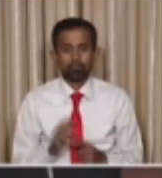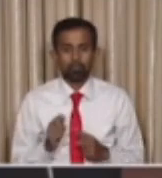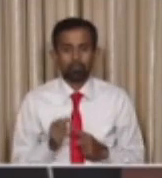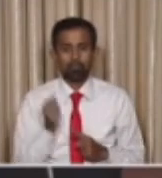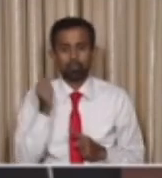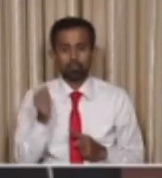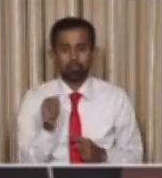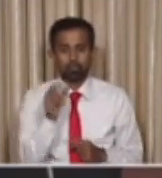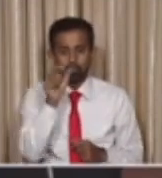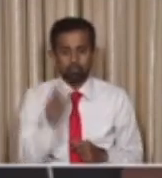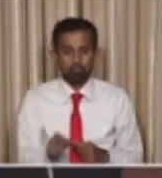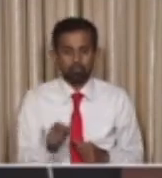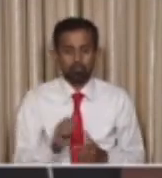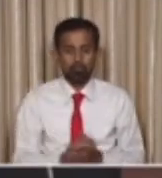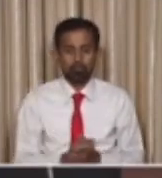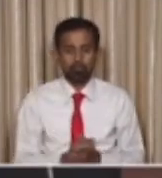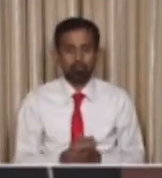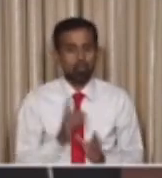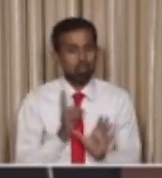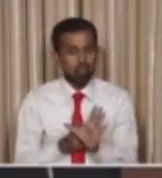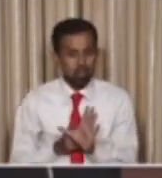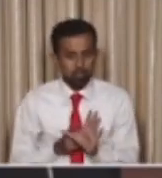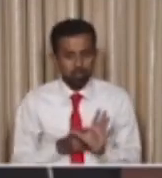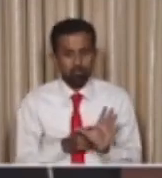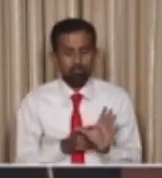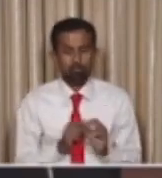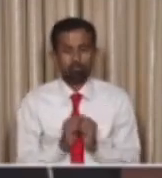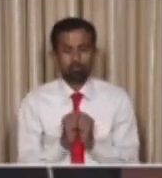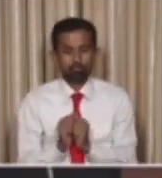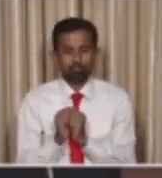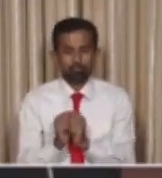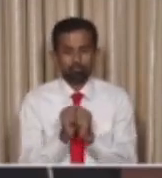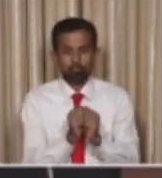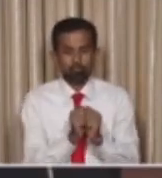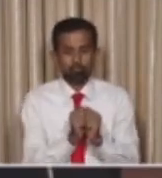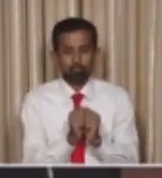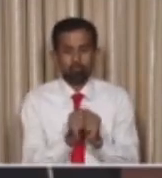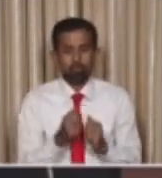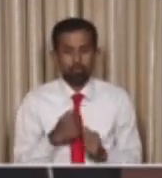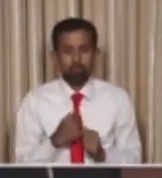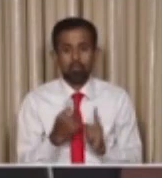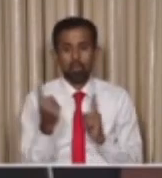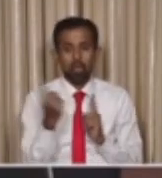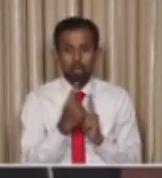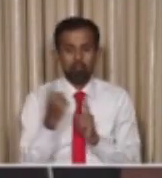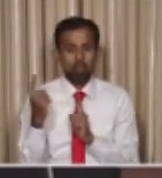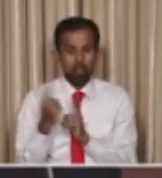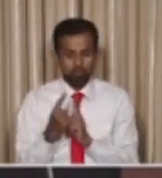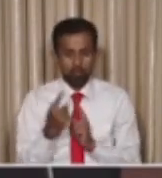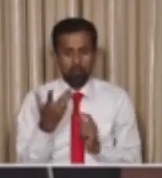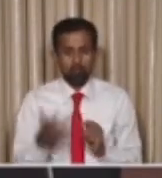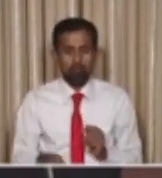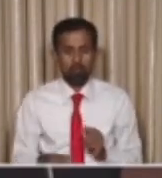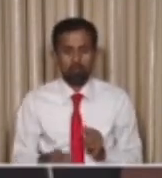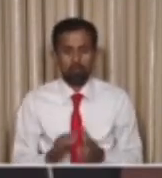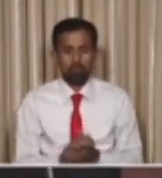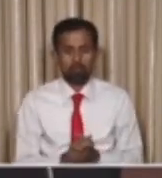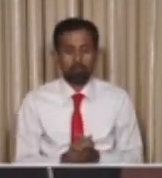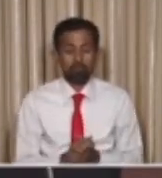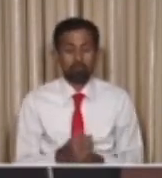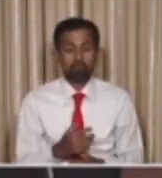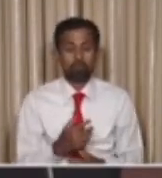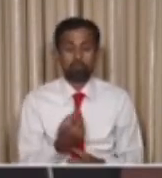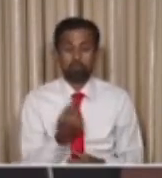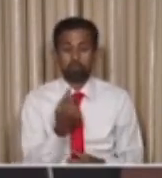ඉංජිනේරවරු සෑම වෘත්තියක්ම අපි ඇවිල්ලා හම් වෙනවා. මෙයාගේ අඳුනාව